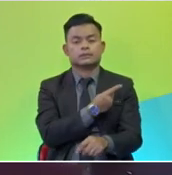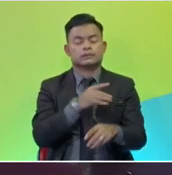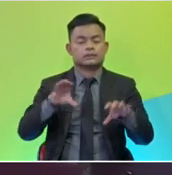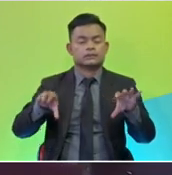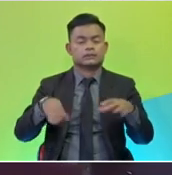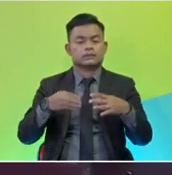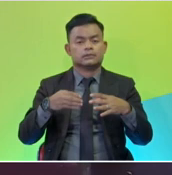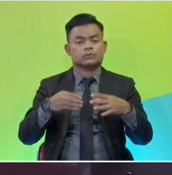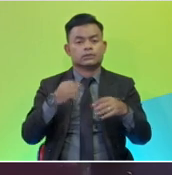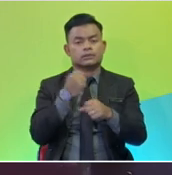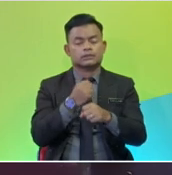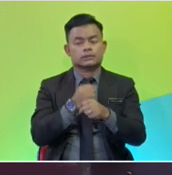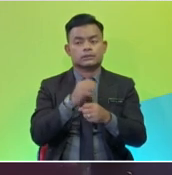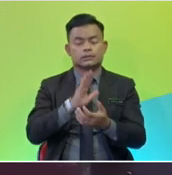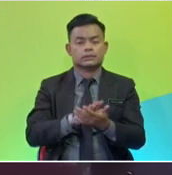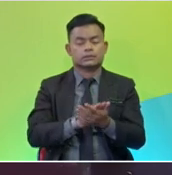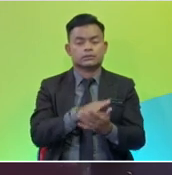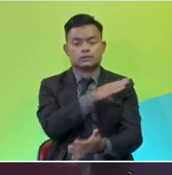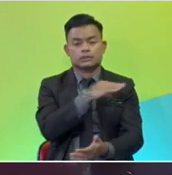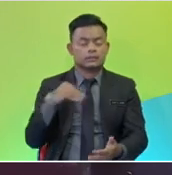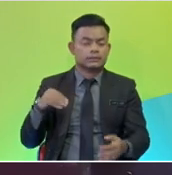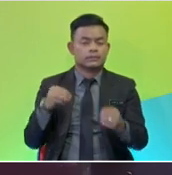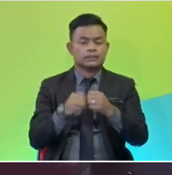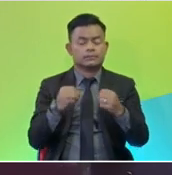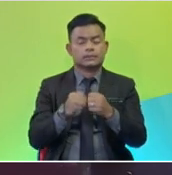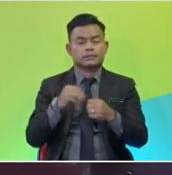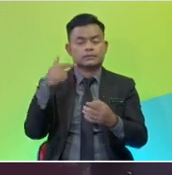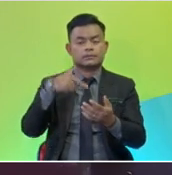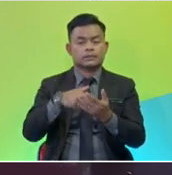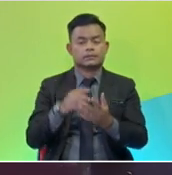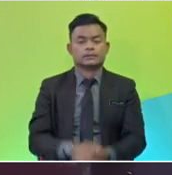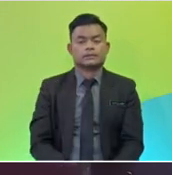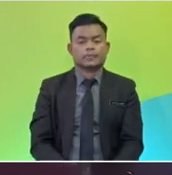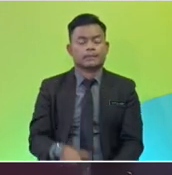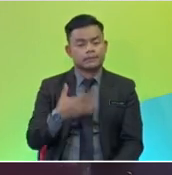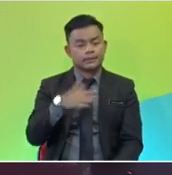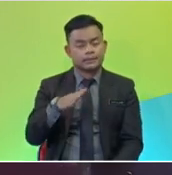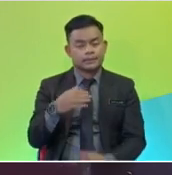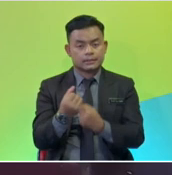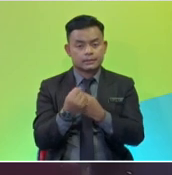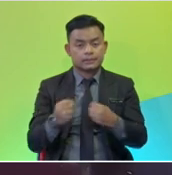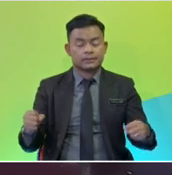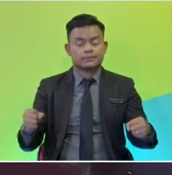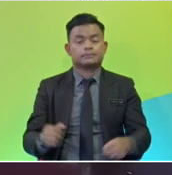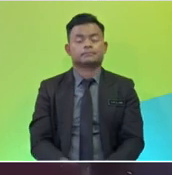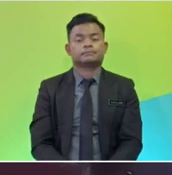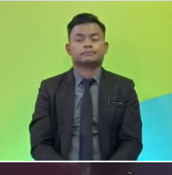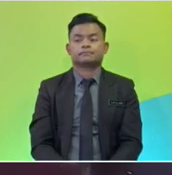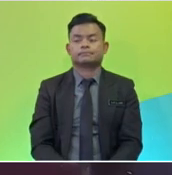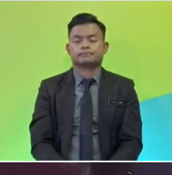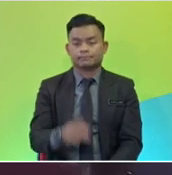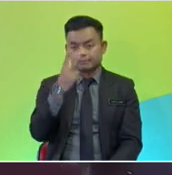kan kerja seni dan macam-macam lagi Okey Cikgu saya dah siap dah Cikgu dah siap saya dah siap Nampak